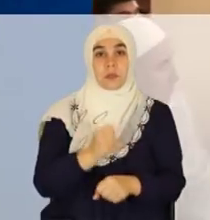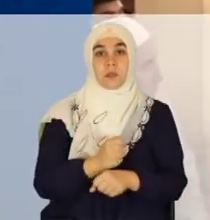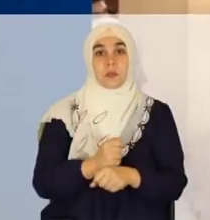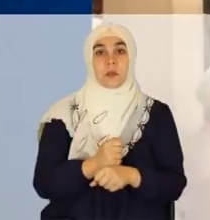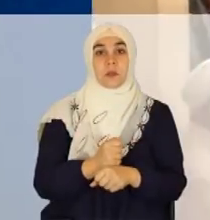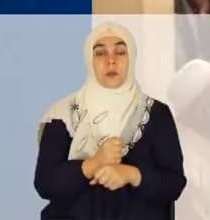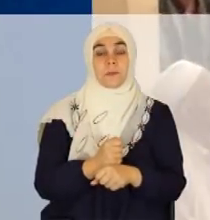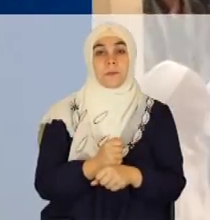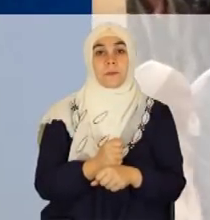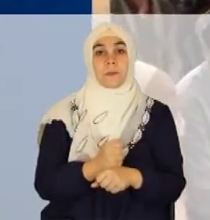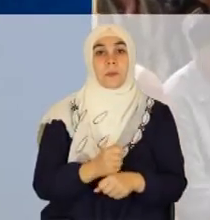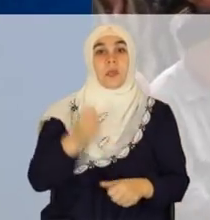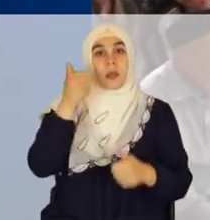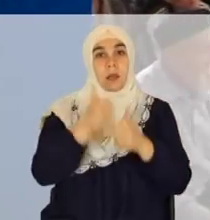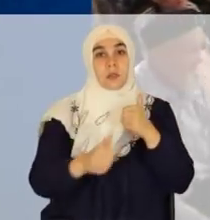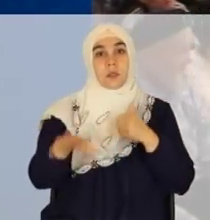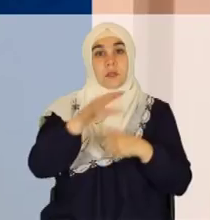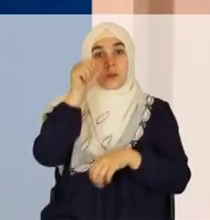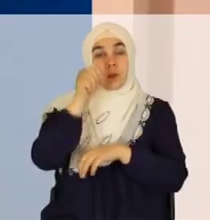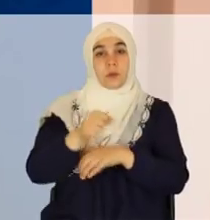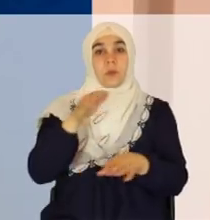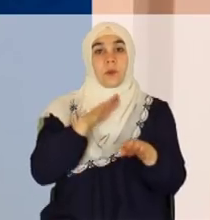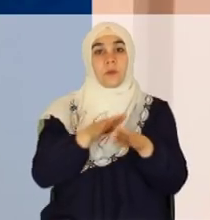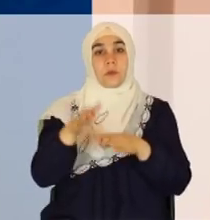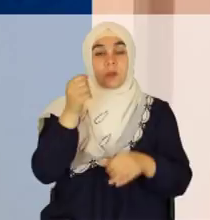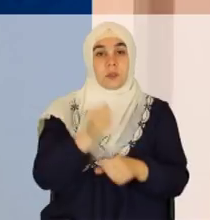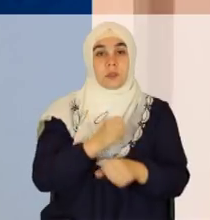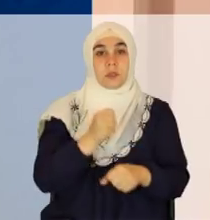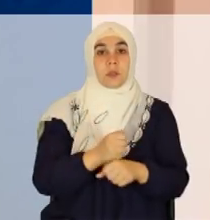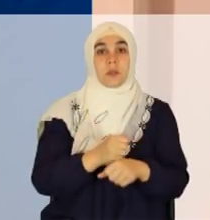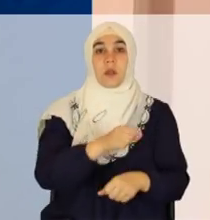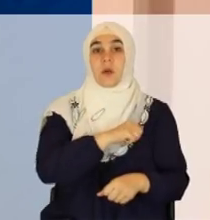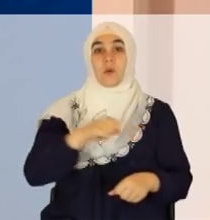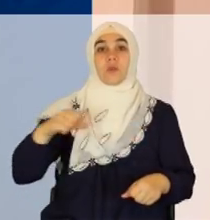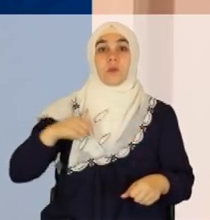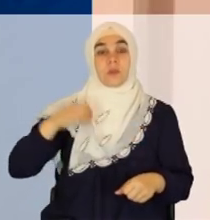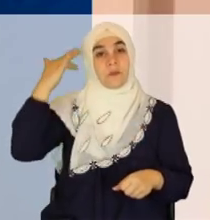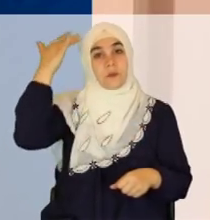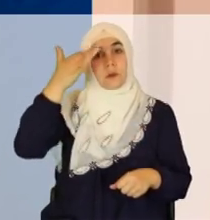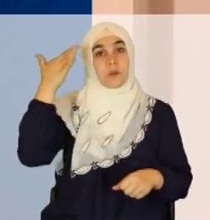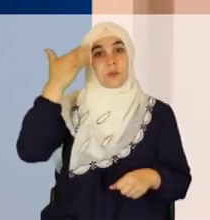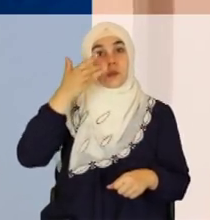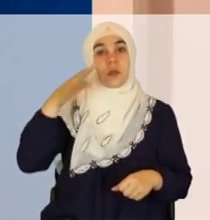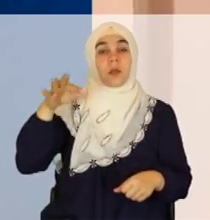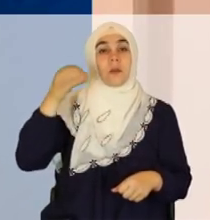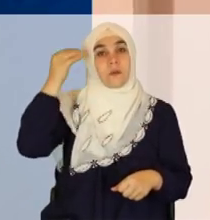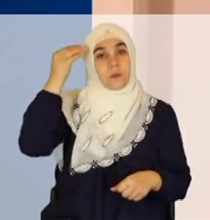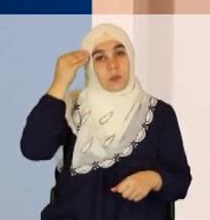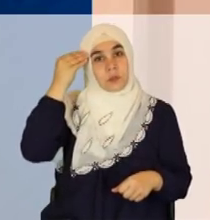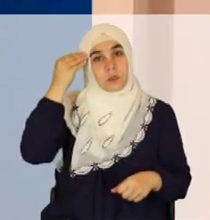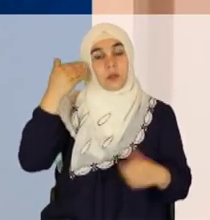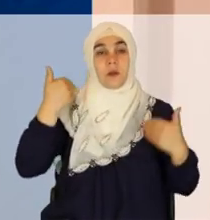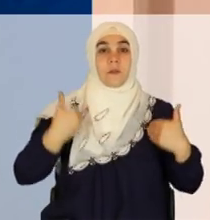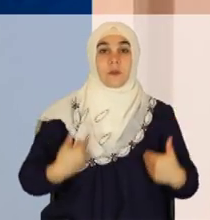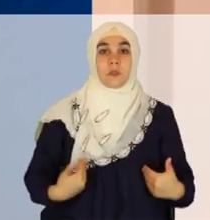gerekliydi. Her bir ibadetini aday ederken de özümüzün fikrimiz, zikrimiz,